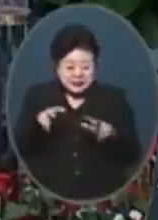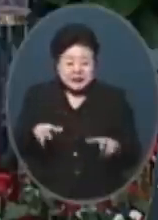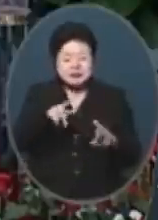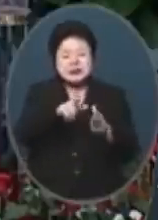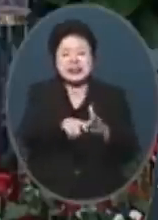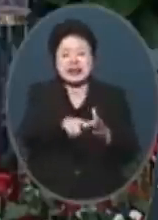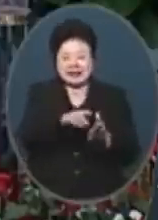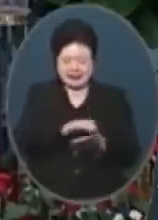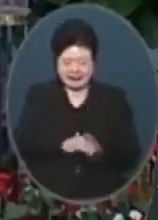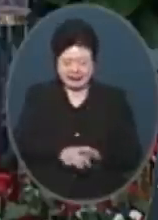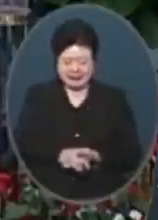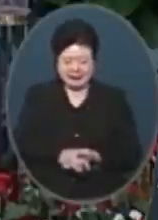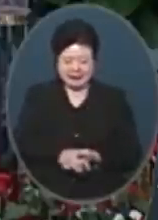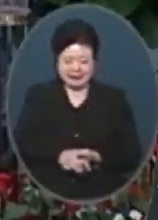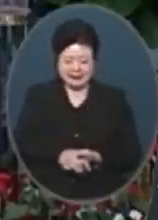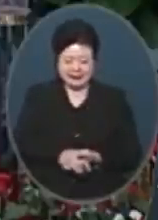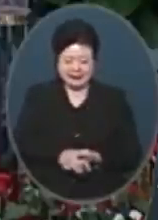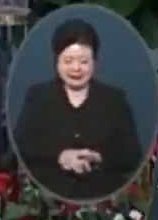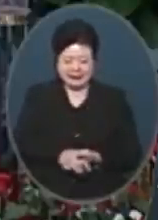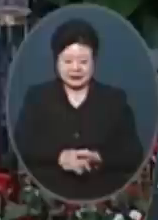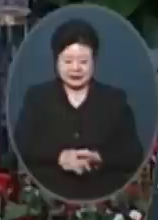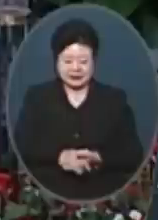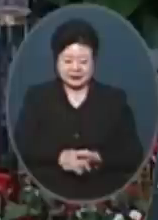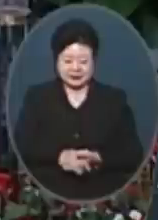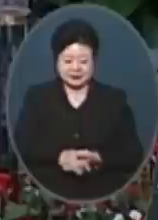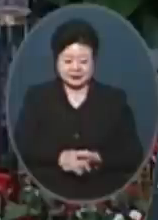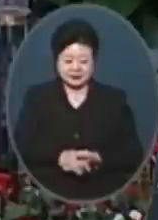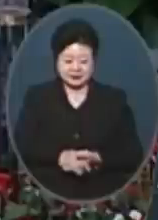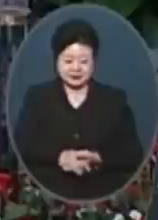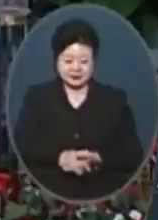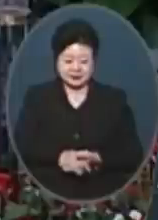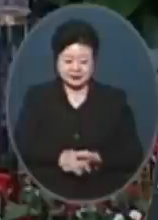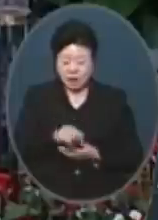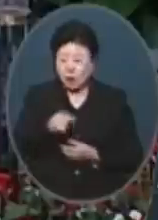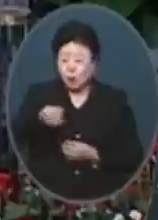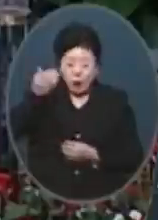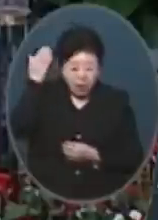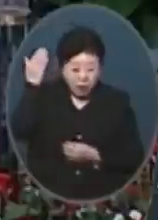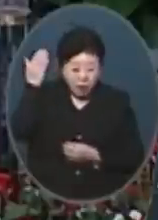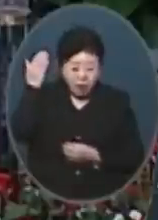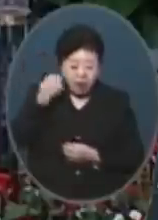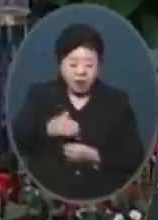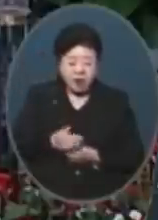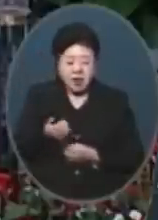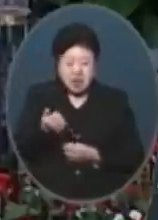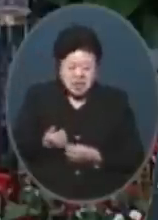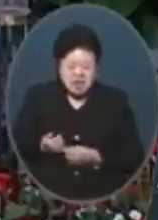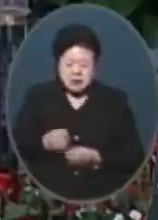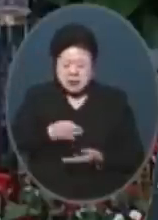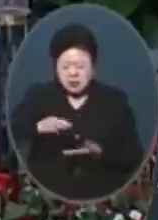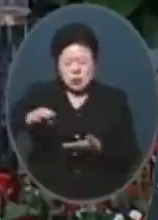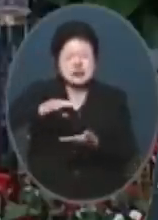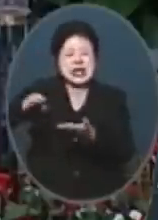시간이겠습니다. 돈에 비유하면 과거는 이미 써버린